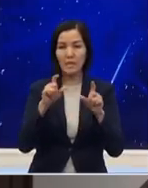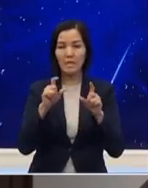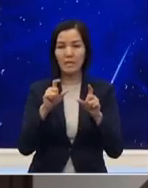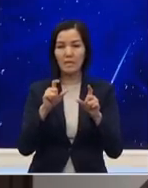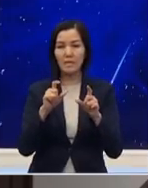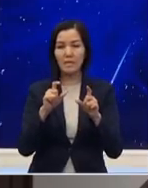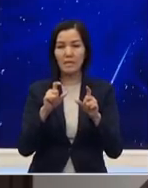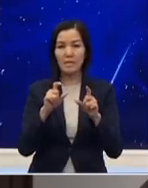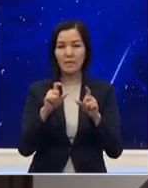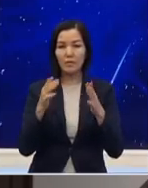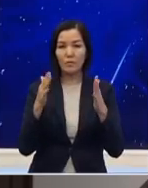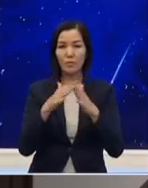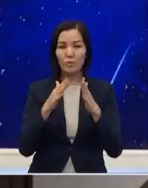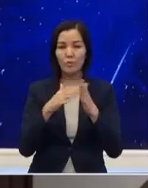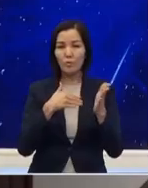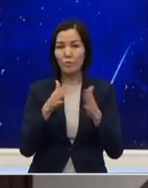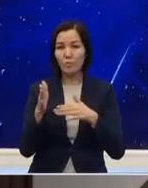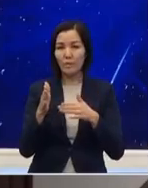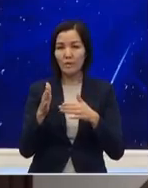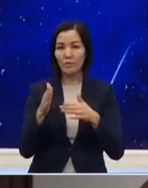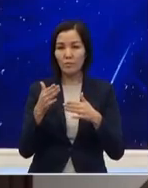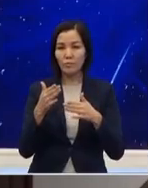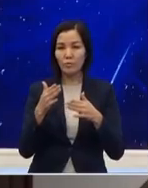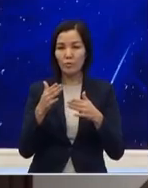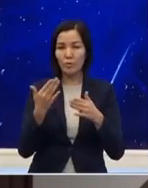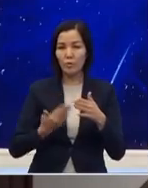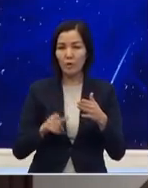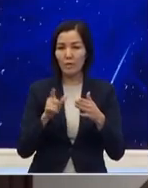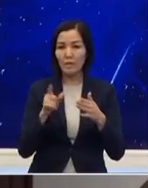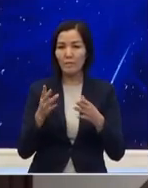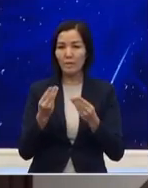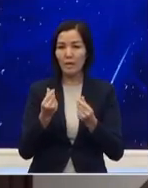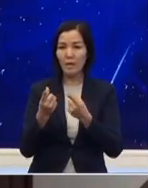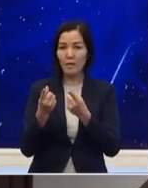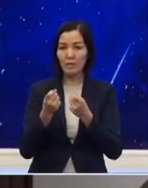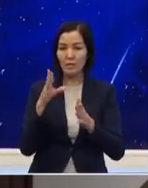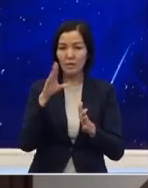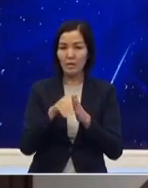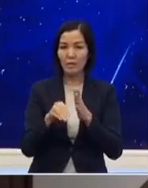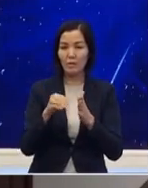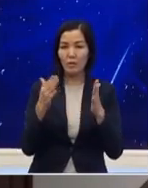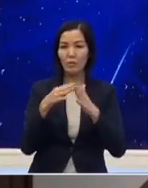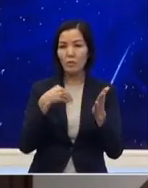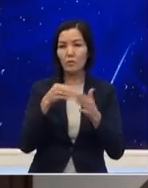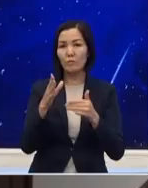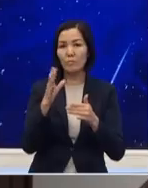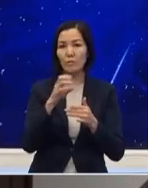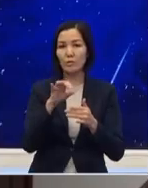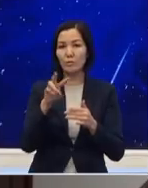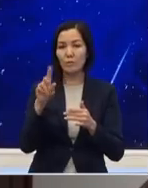жарамсыз үйді бұздық, солардың тұрғындарына инвестор келеді, сол үйлерді сатып алуға 500 миллион қаражат